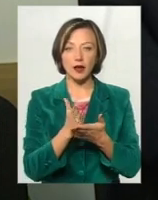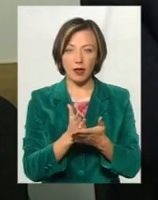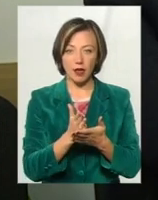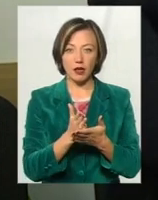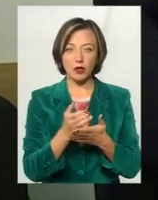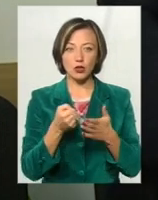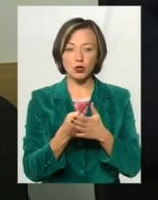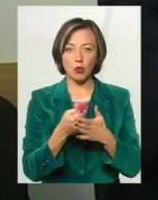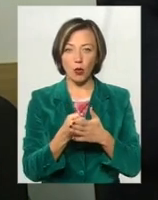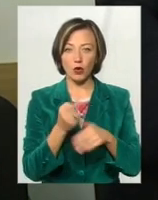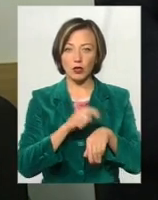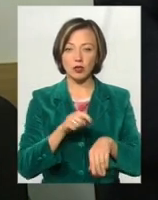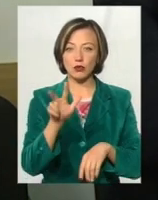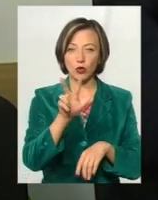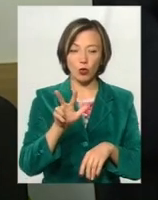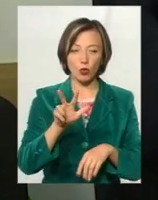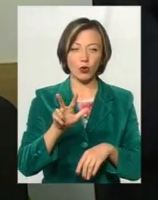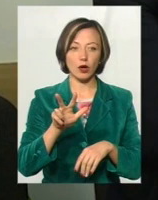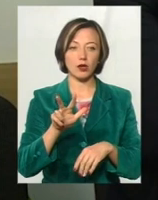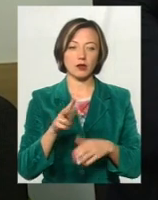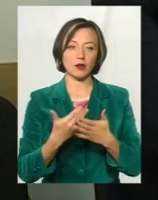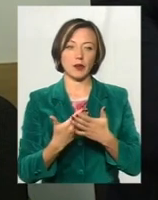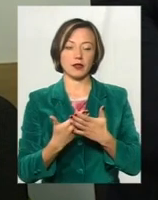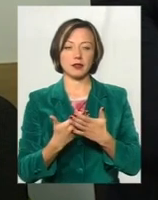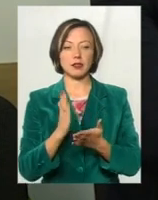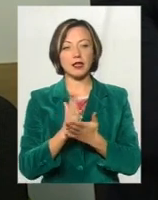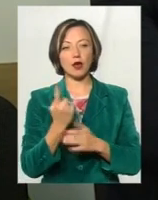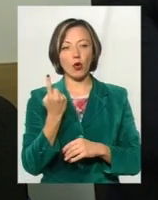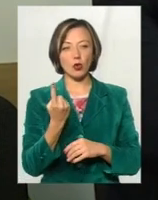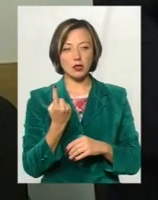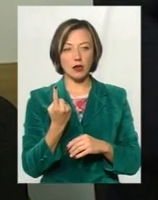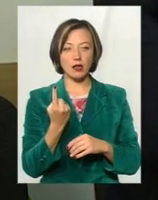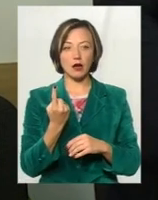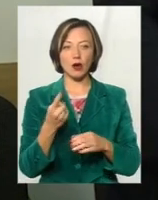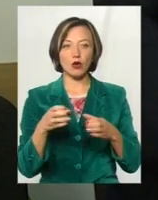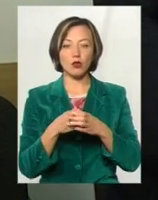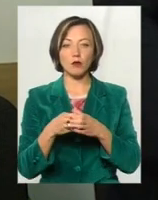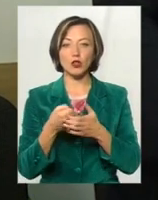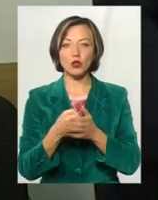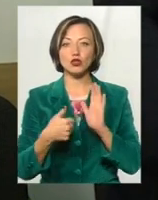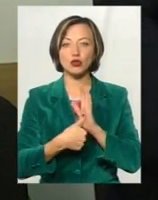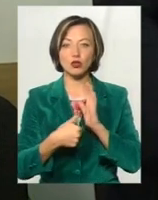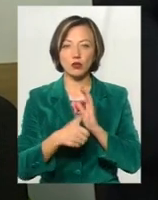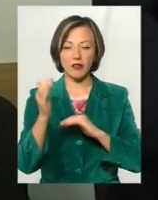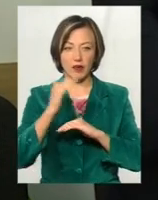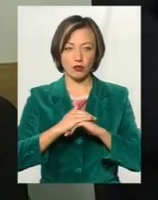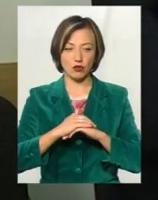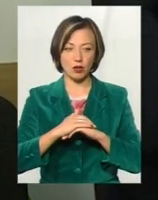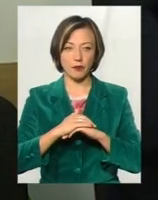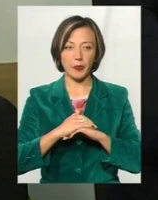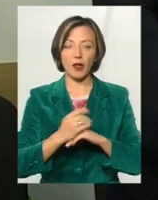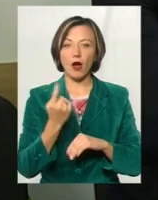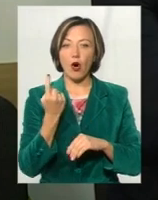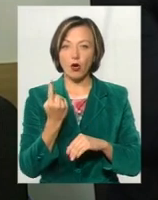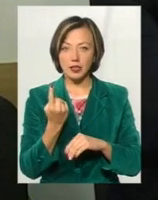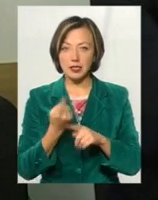до певної години, до 3 годин, і є одна комерційна до 6 години вечора. В одній